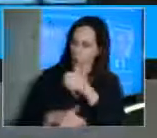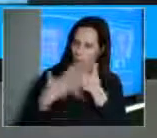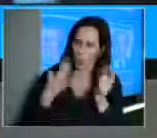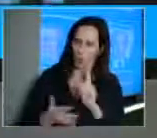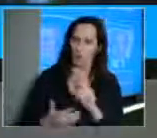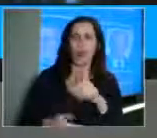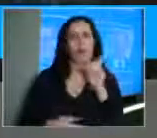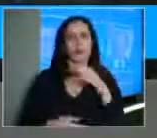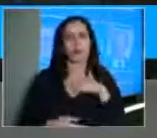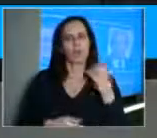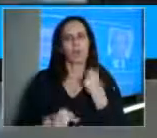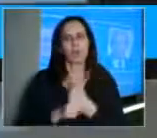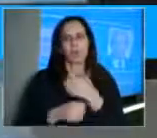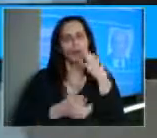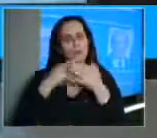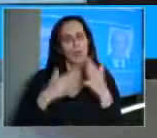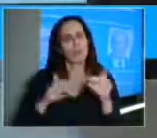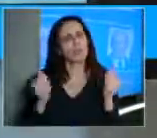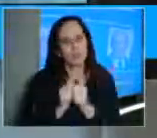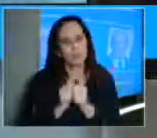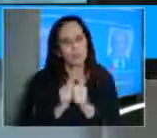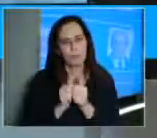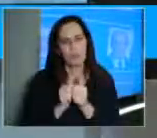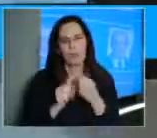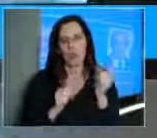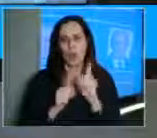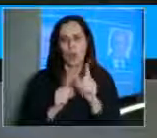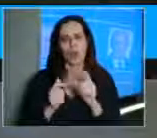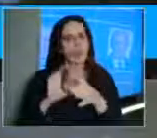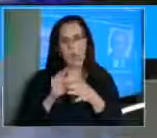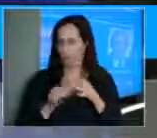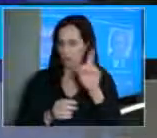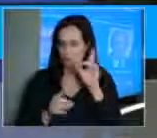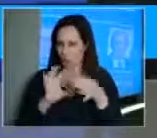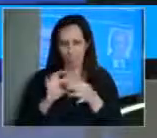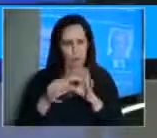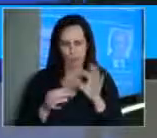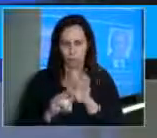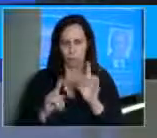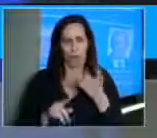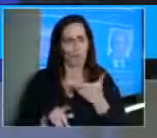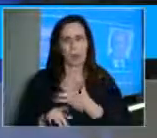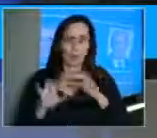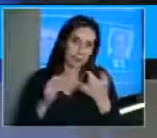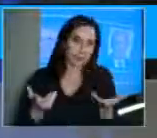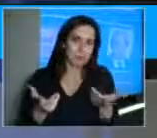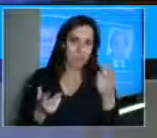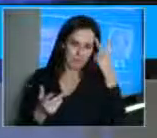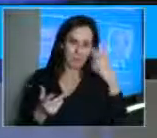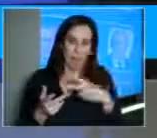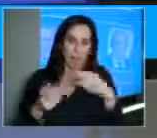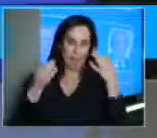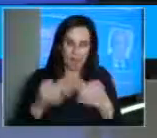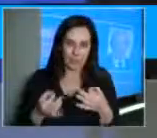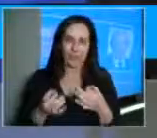בוקר, אבל אנחנו כן עובדים עם סוקרים צמודים, לא כמו הסקרים האינטרנטיים שבאים ועושים, ואז לא מקבלים באמת ככה